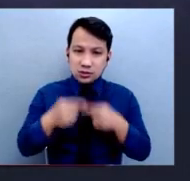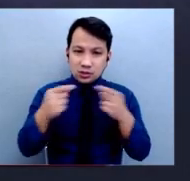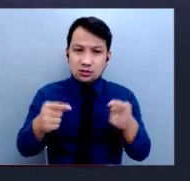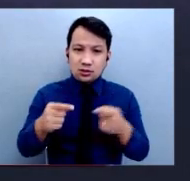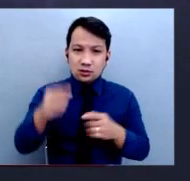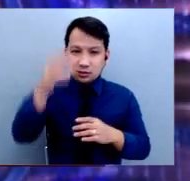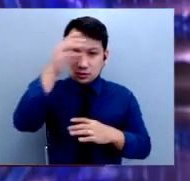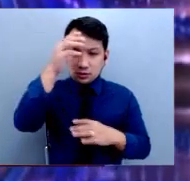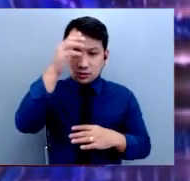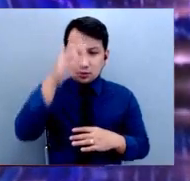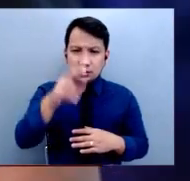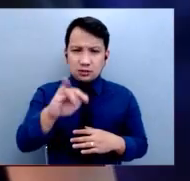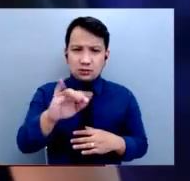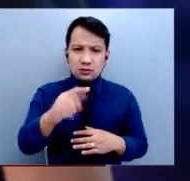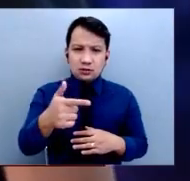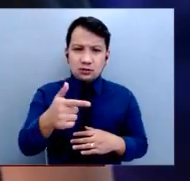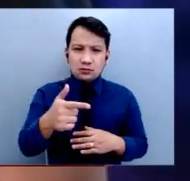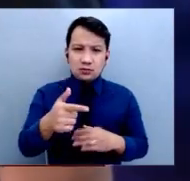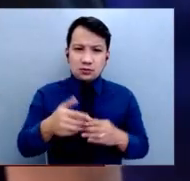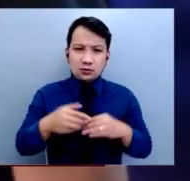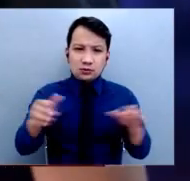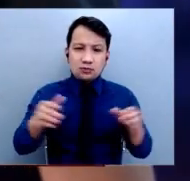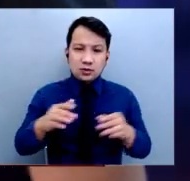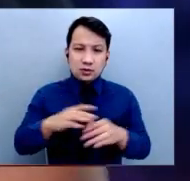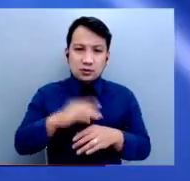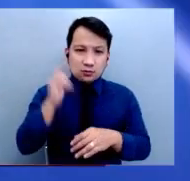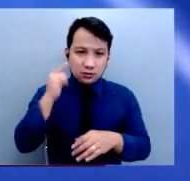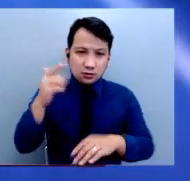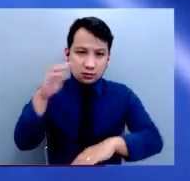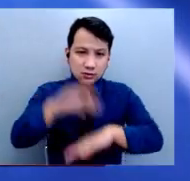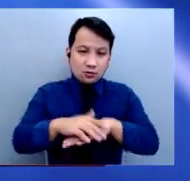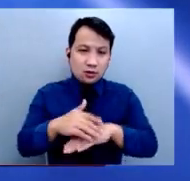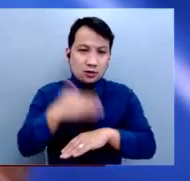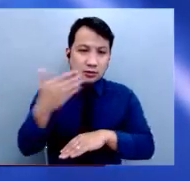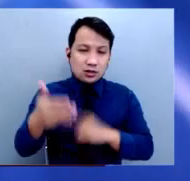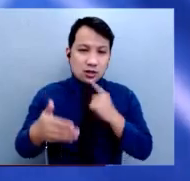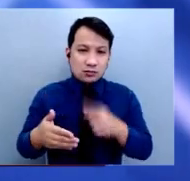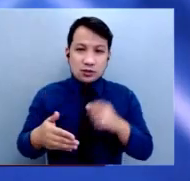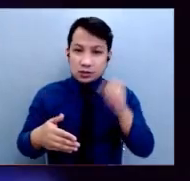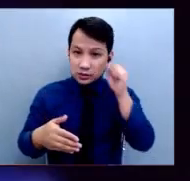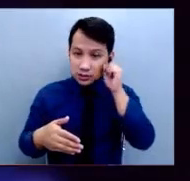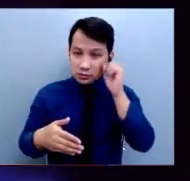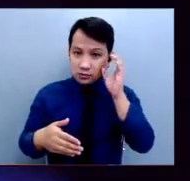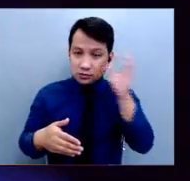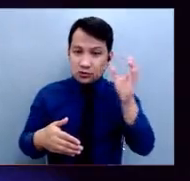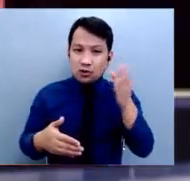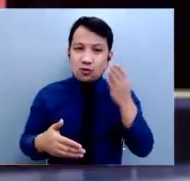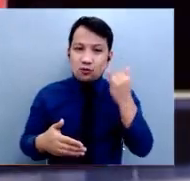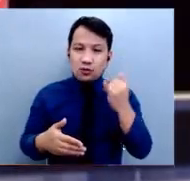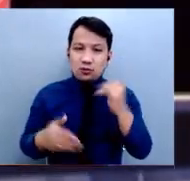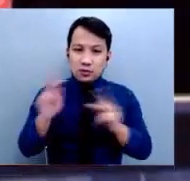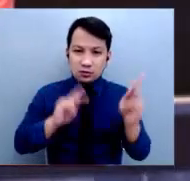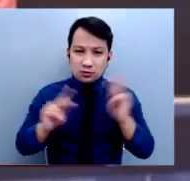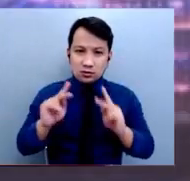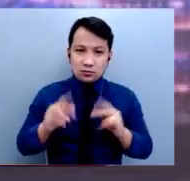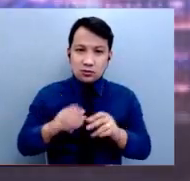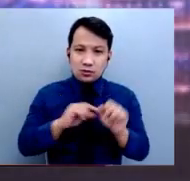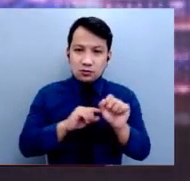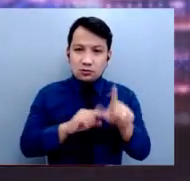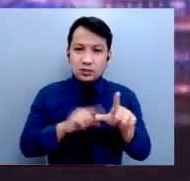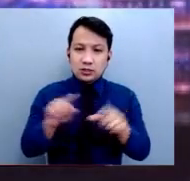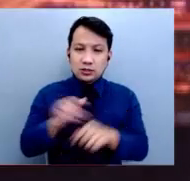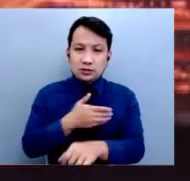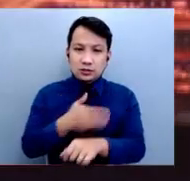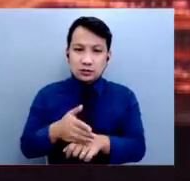si Nightbird matapos bigyan ng golden buzzer ng longtime judge na si Simon Cowell dahil sa performance niya ng original song niyang